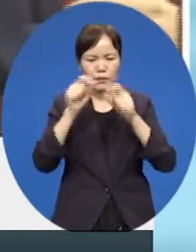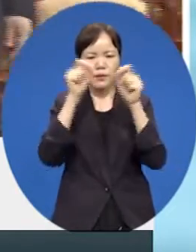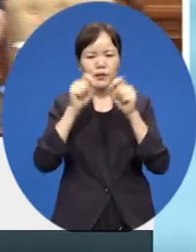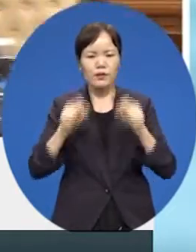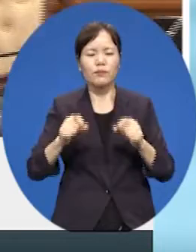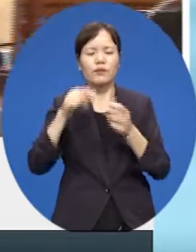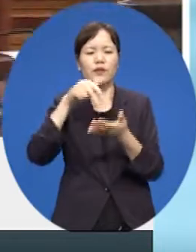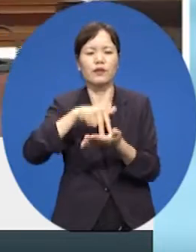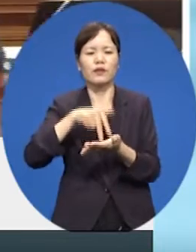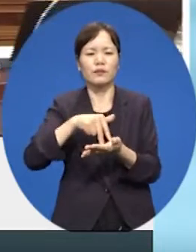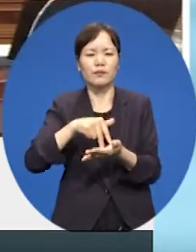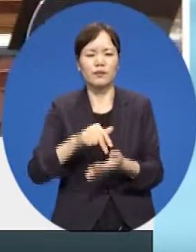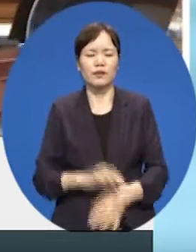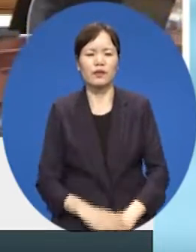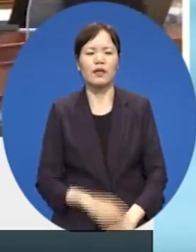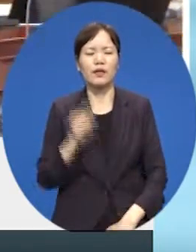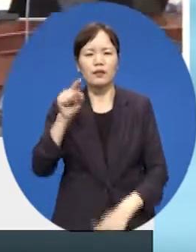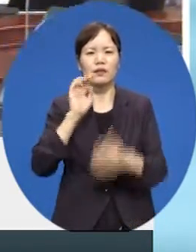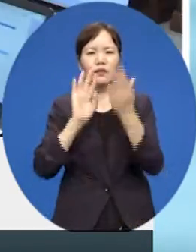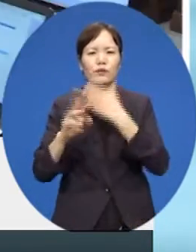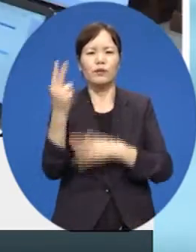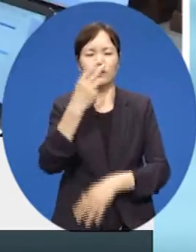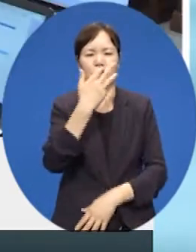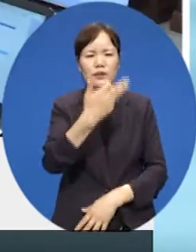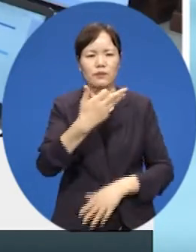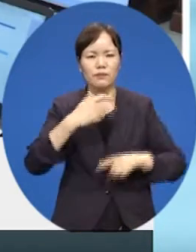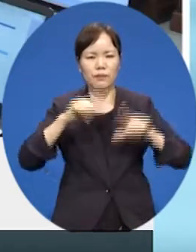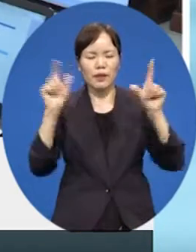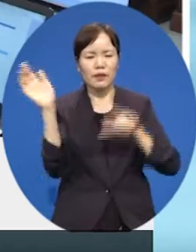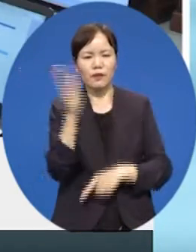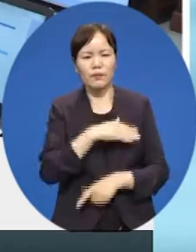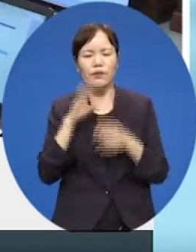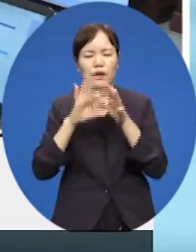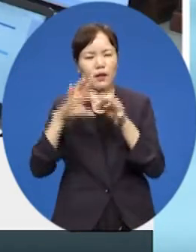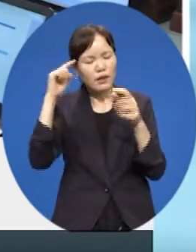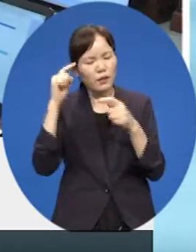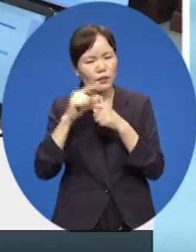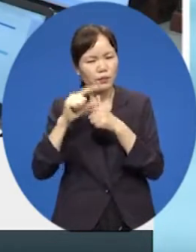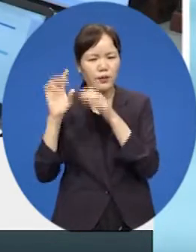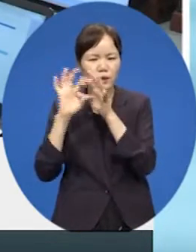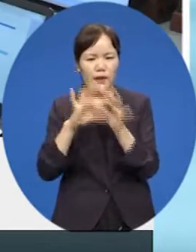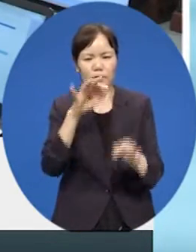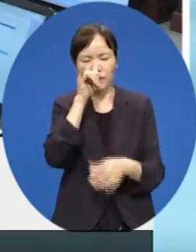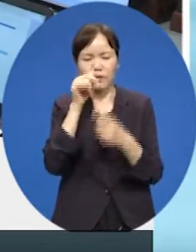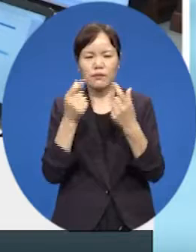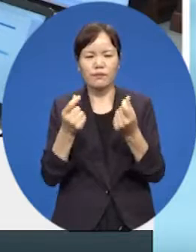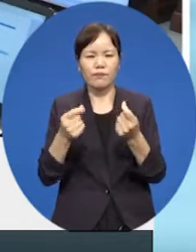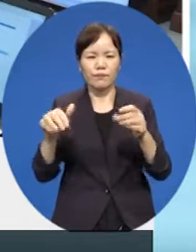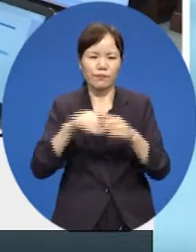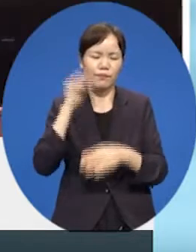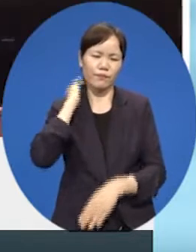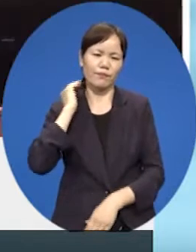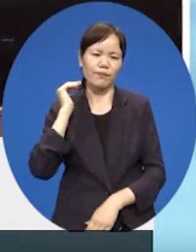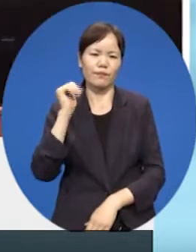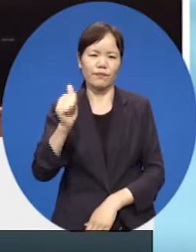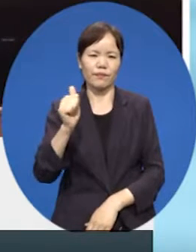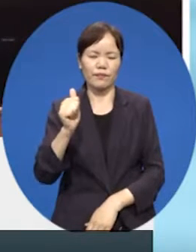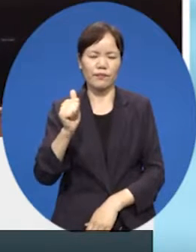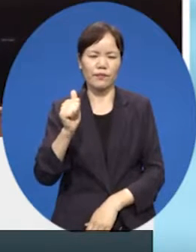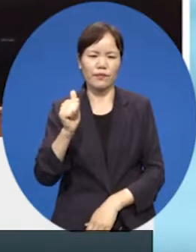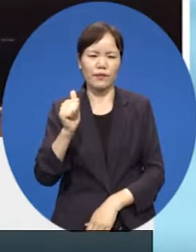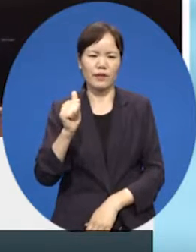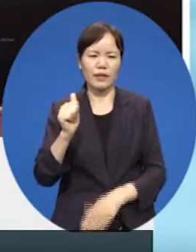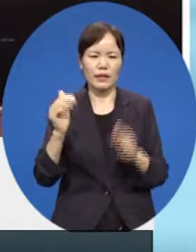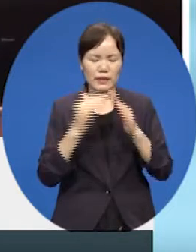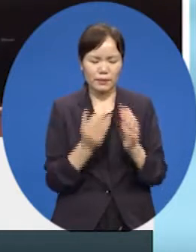취해 썼는데 그 때 이후로 2018년부터 관련된 고민을 계속 해왔던 것 같습니다 그리고 문재인 대통령이 반려동물을 상당히